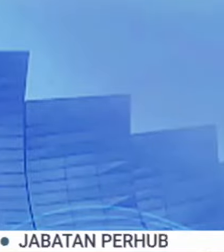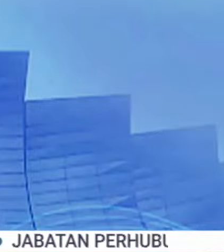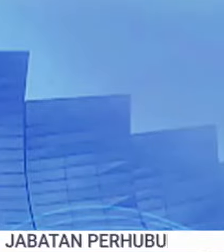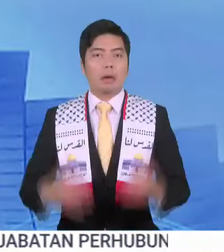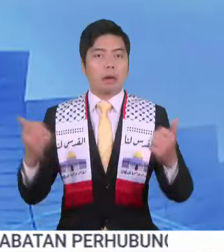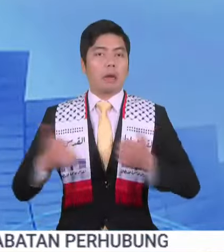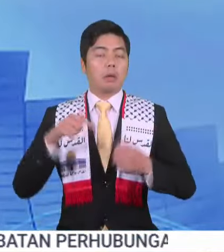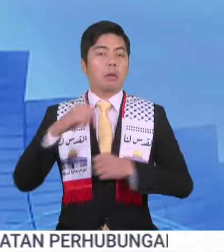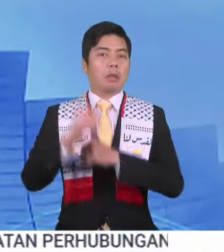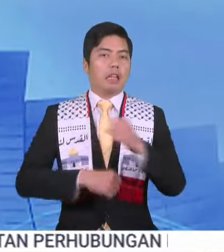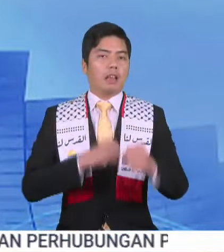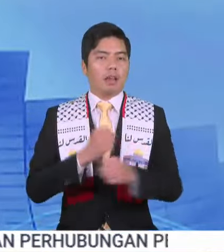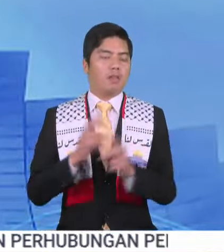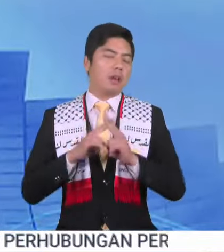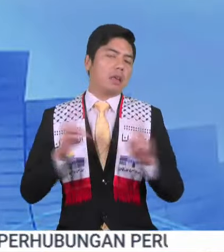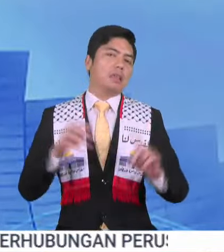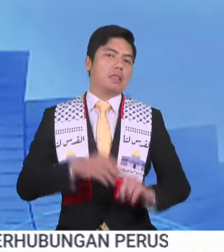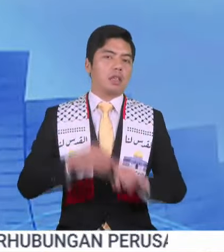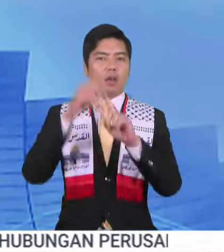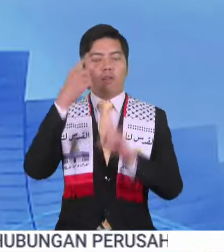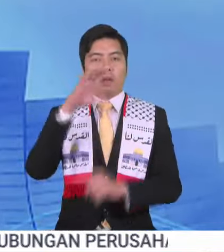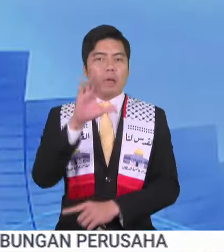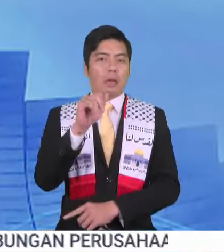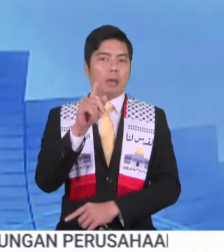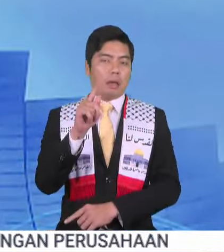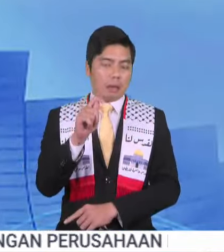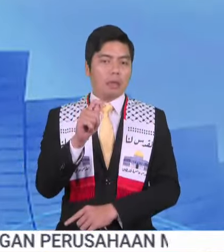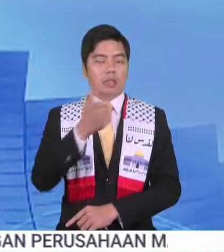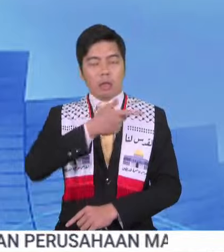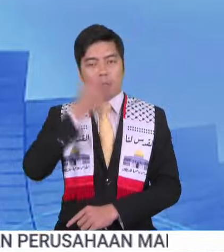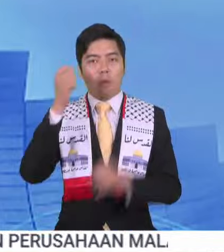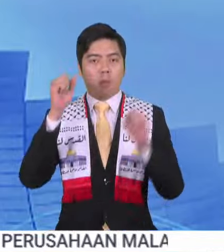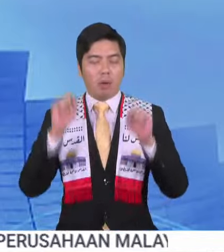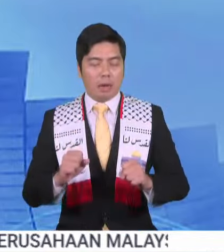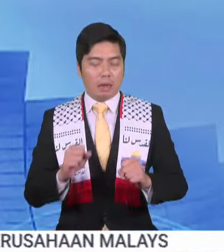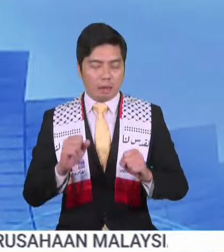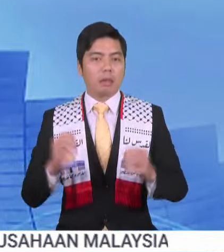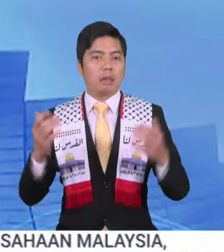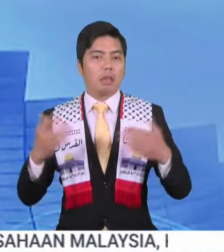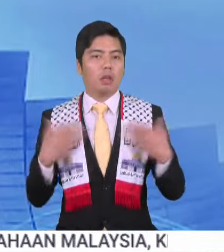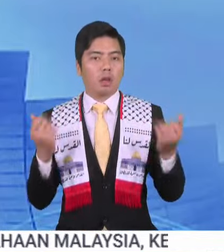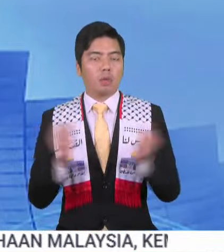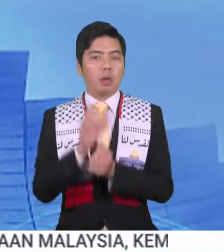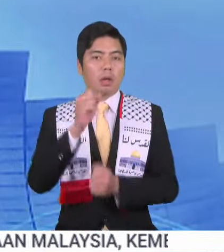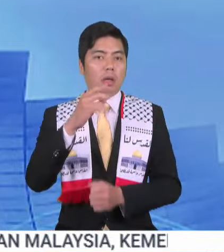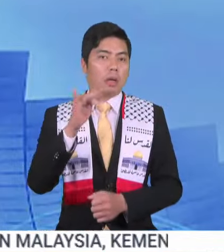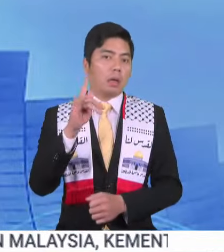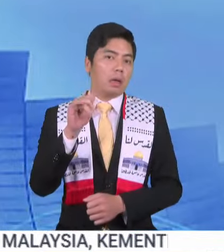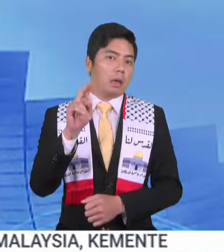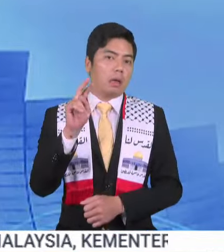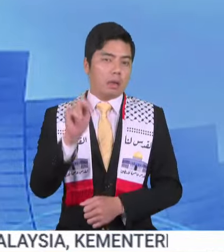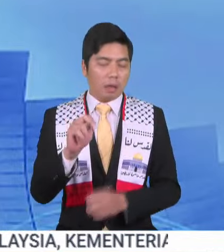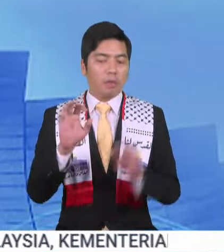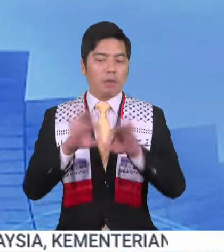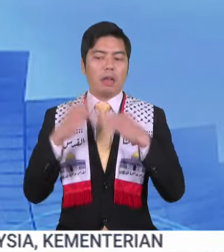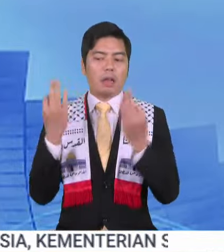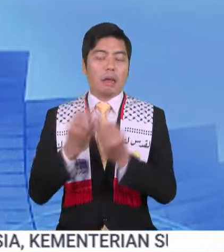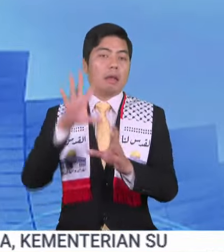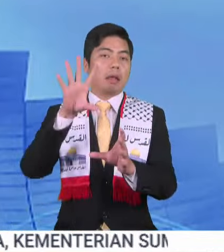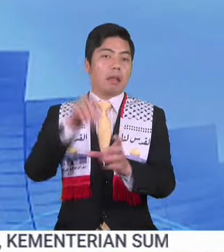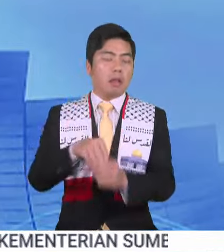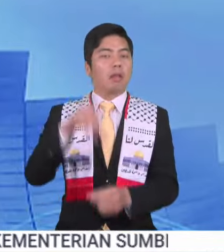Aidilfitri tahun ini cukup istimewa buat Kat Farish kerana dapat meraikannya bersama suri hati Shikin Mak Embong dan keluarganya di